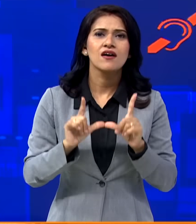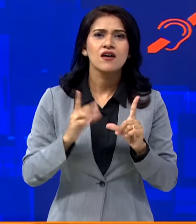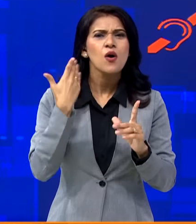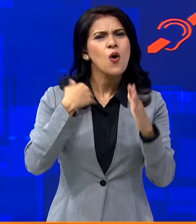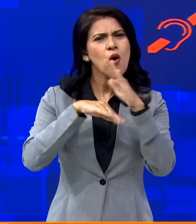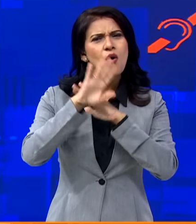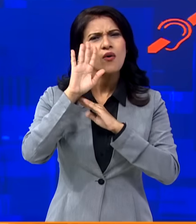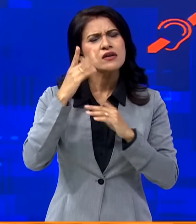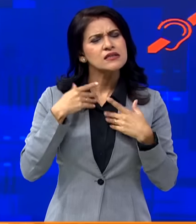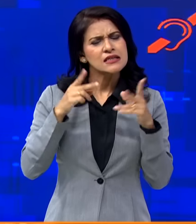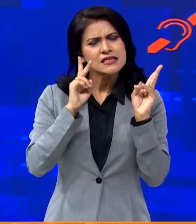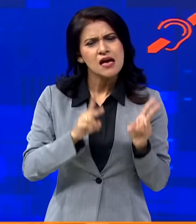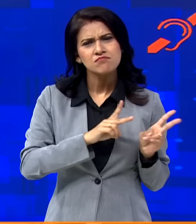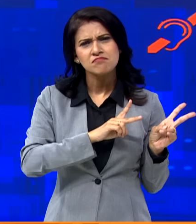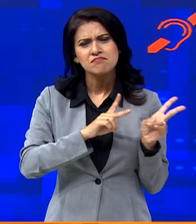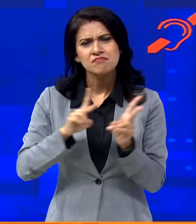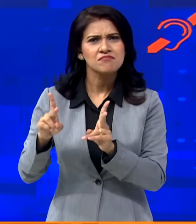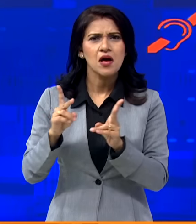हुआ हूं बचपन से फकीर